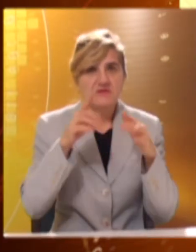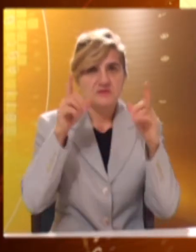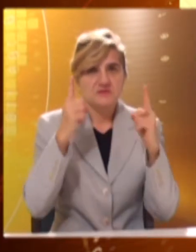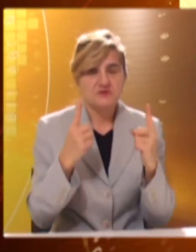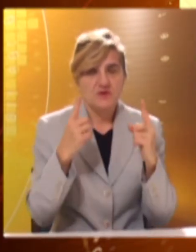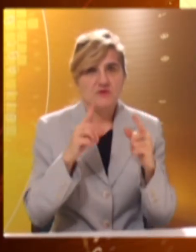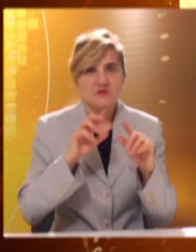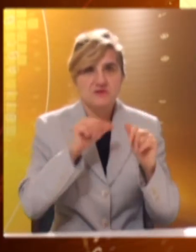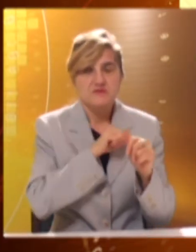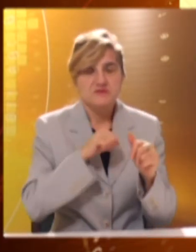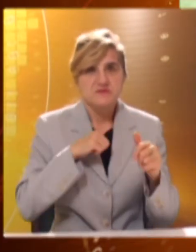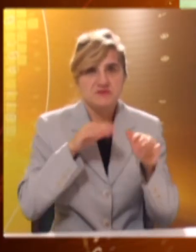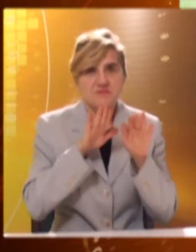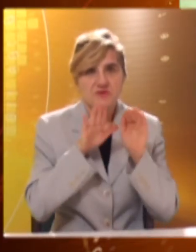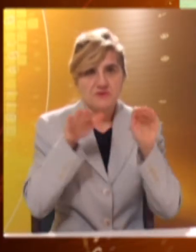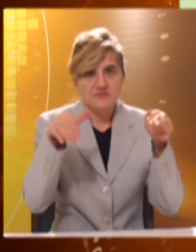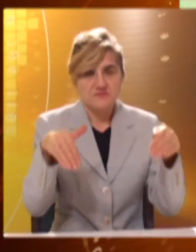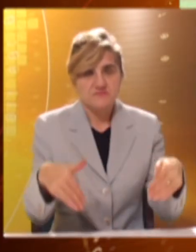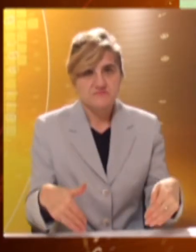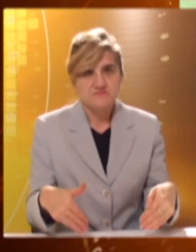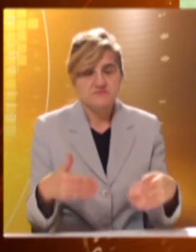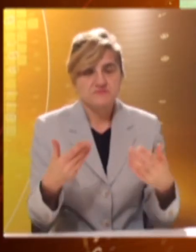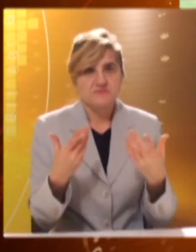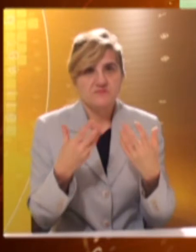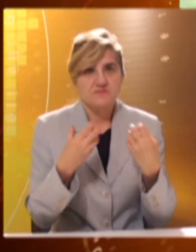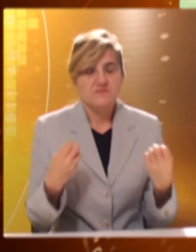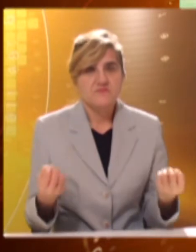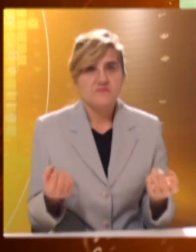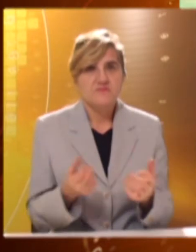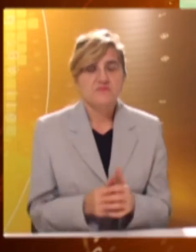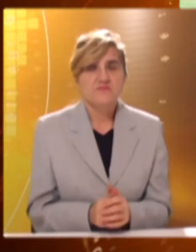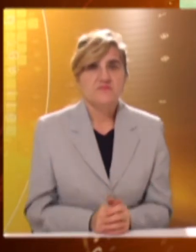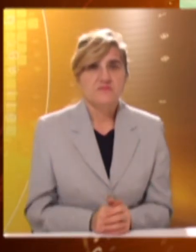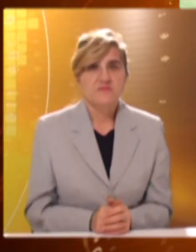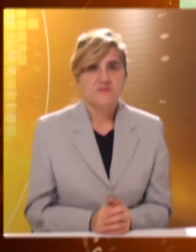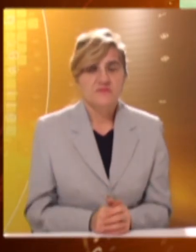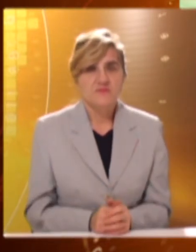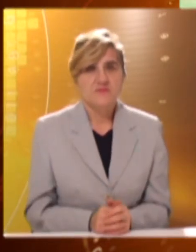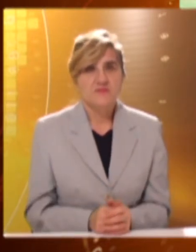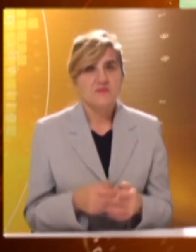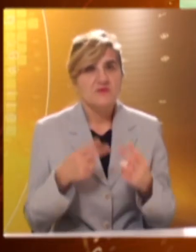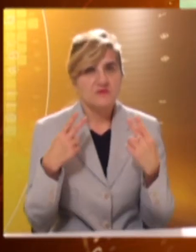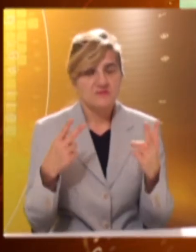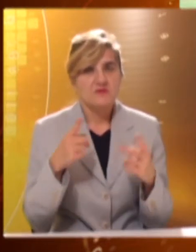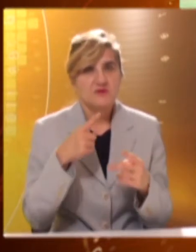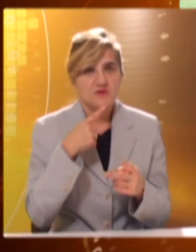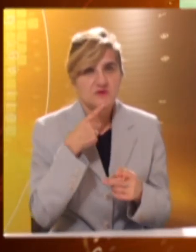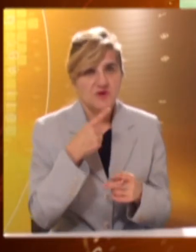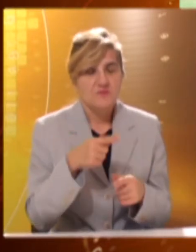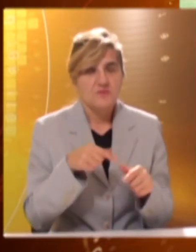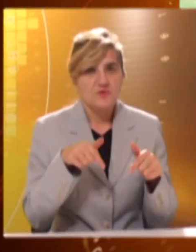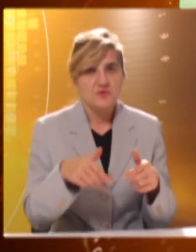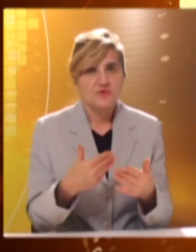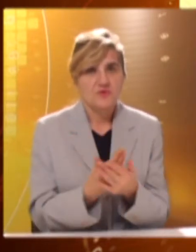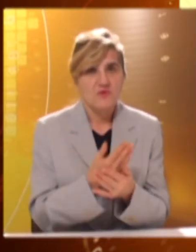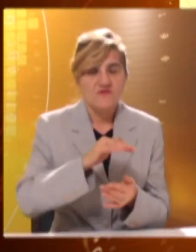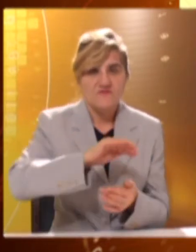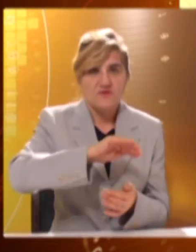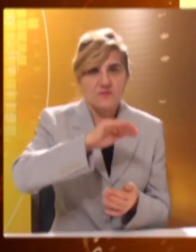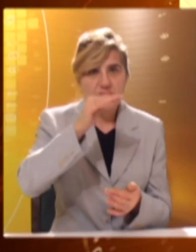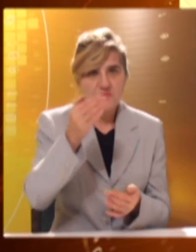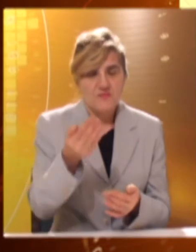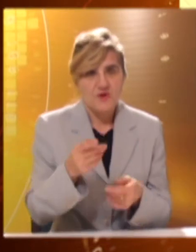pokrivač zadržava na njemu, tako da snežni pokrivač koji bude padao automatski se i topi. S druge strane, važno je napomenuti da ćemo ovim novim balonom